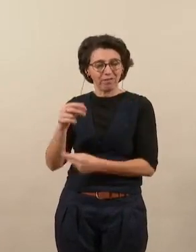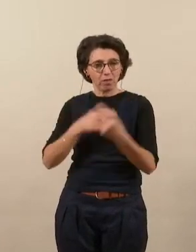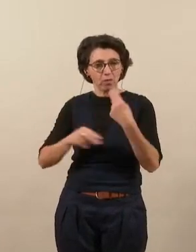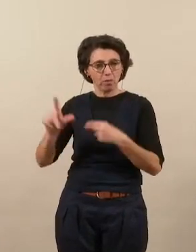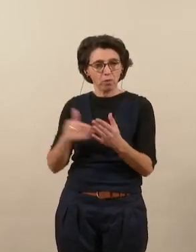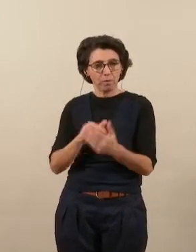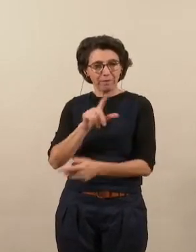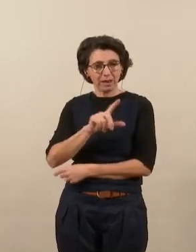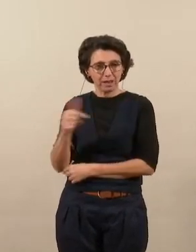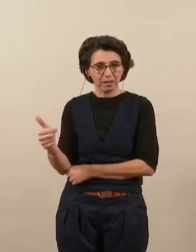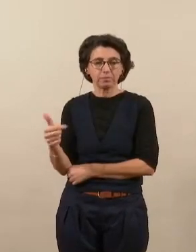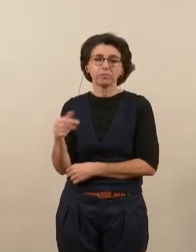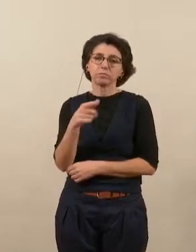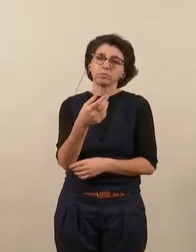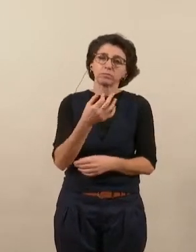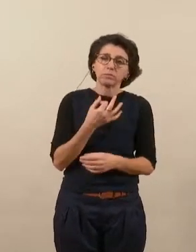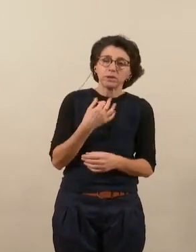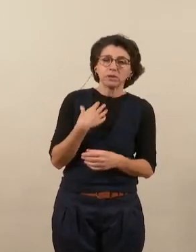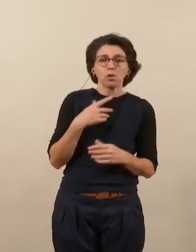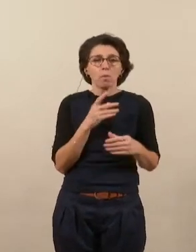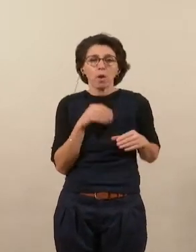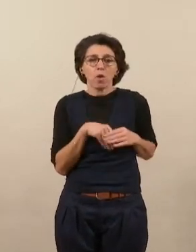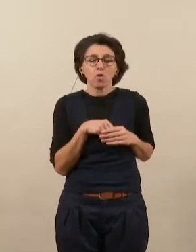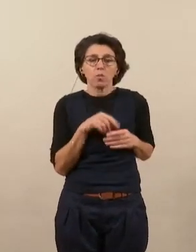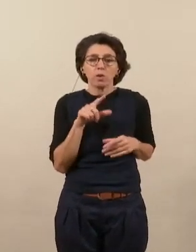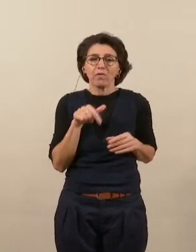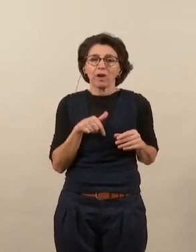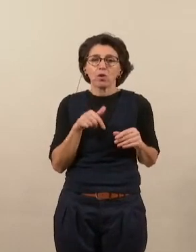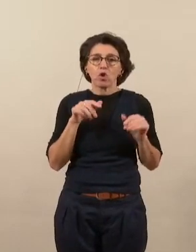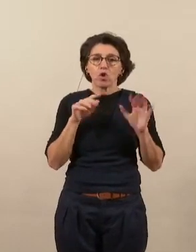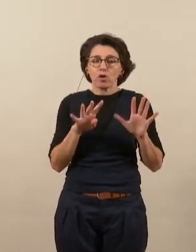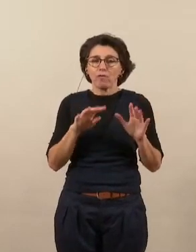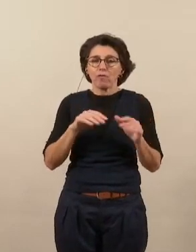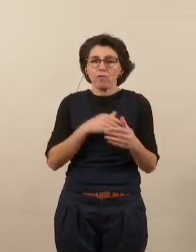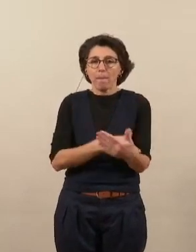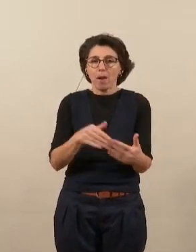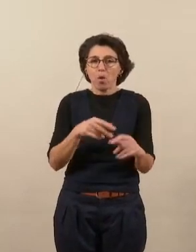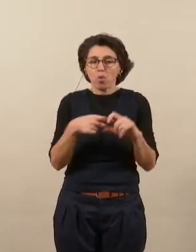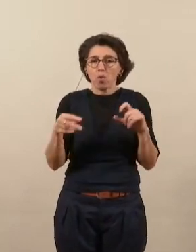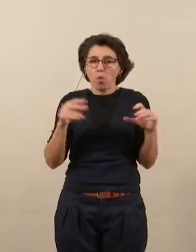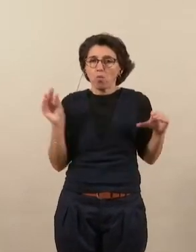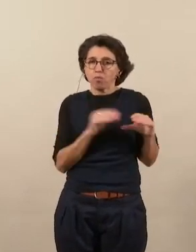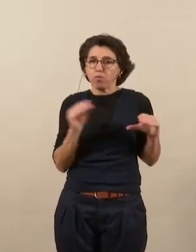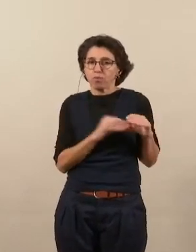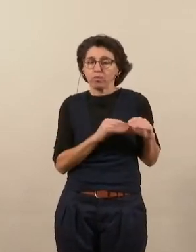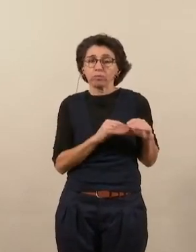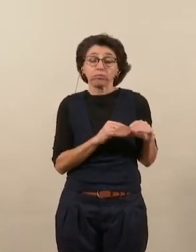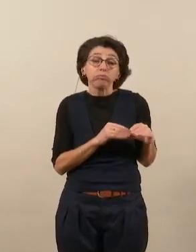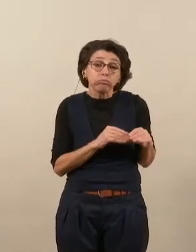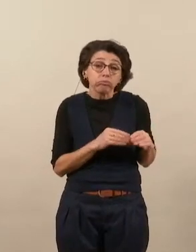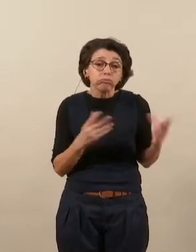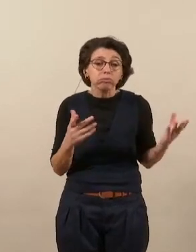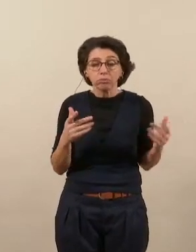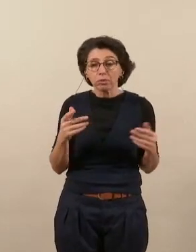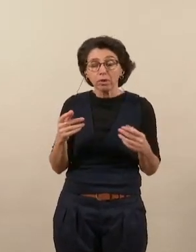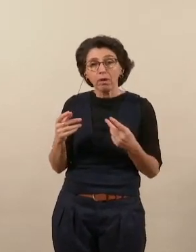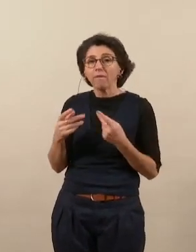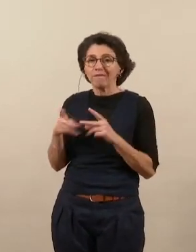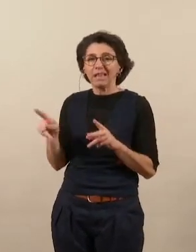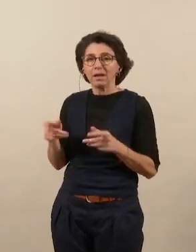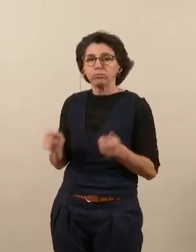faites une économie de 2,9 millions d'euros en récupérant ça. Alors, la responsabilité de la ville a bien été